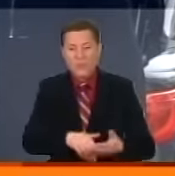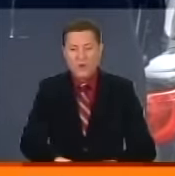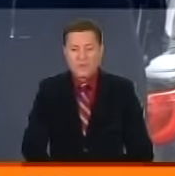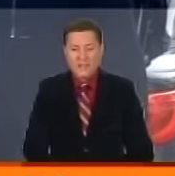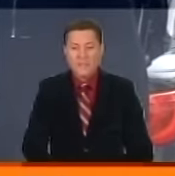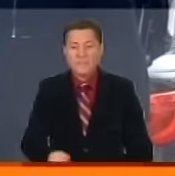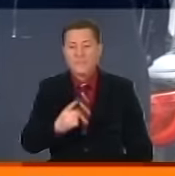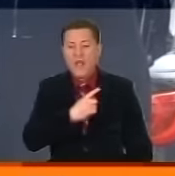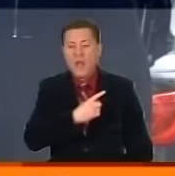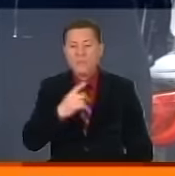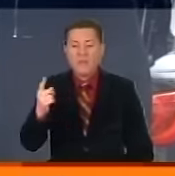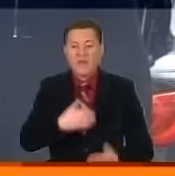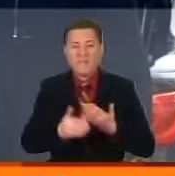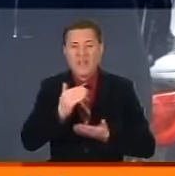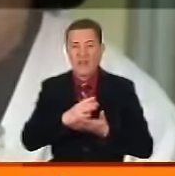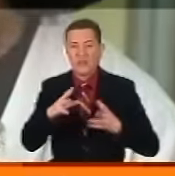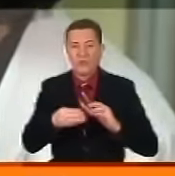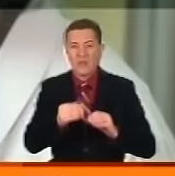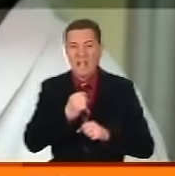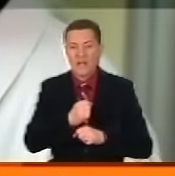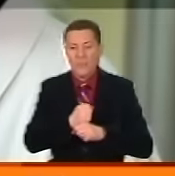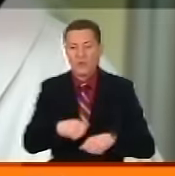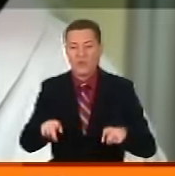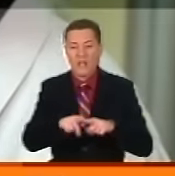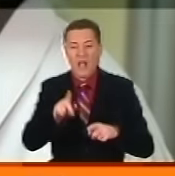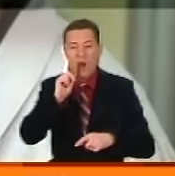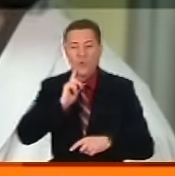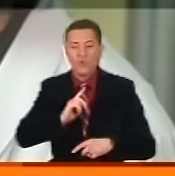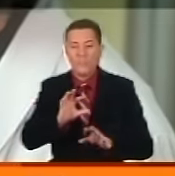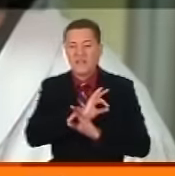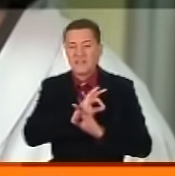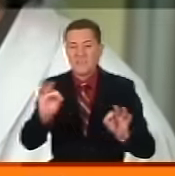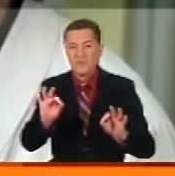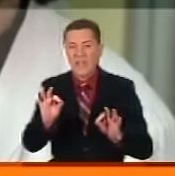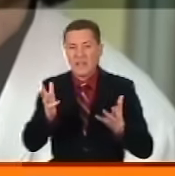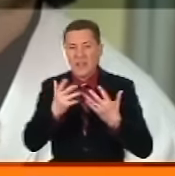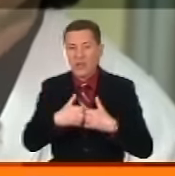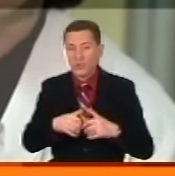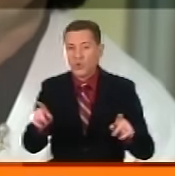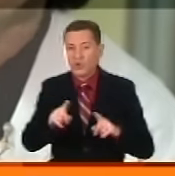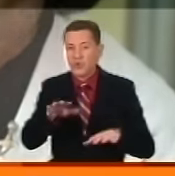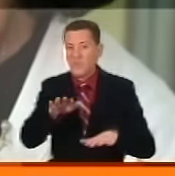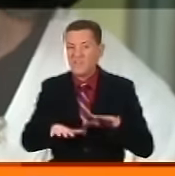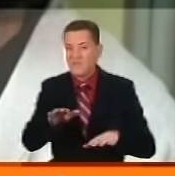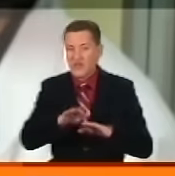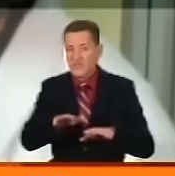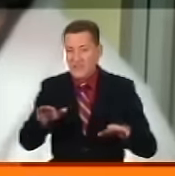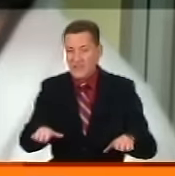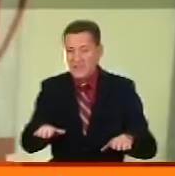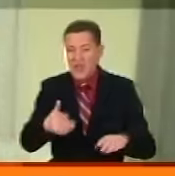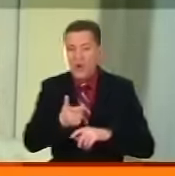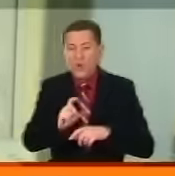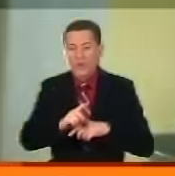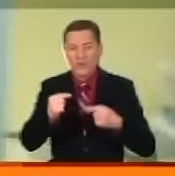от перший результат такої роботи – це от така удобна, замечательна штука для того, щоб взвешувати дітей, мати